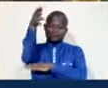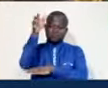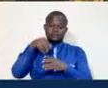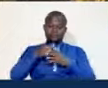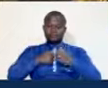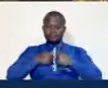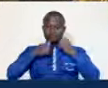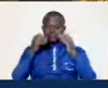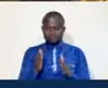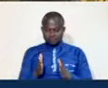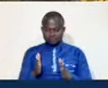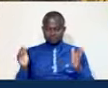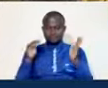Rwanda.